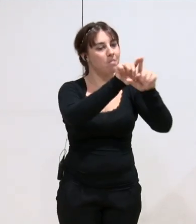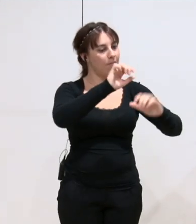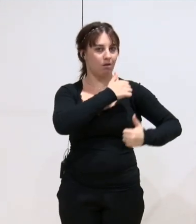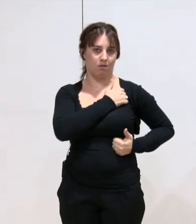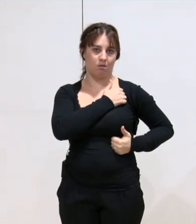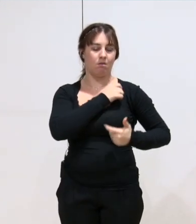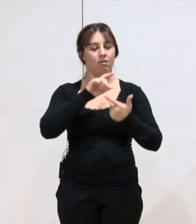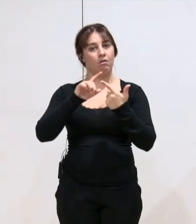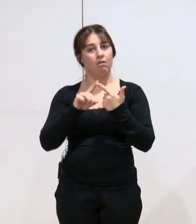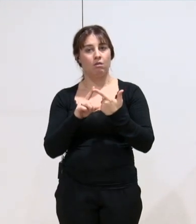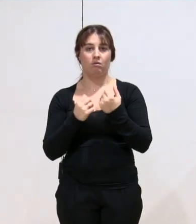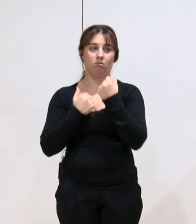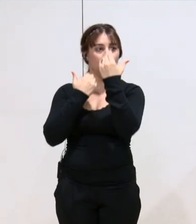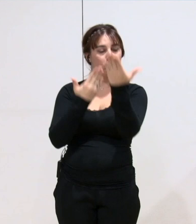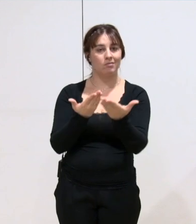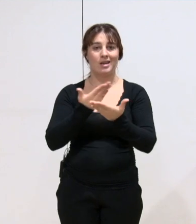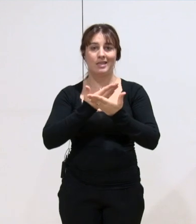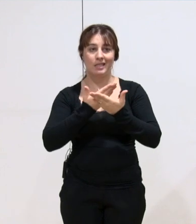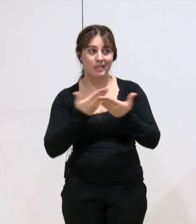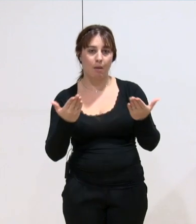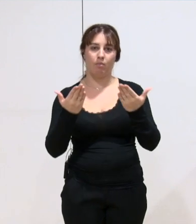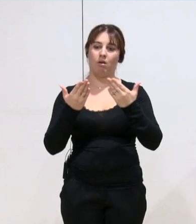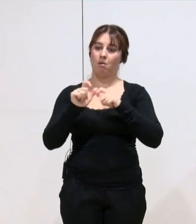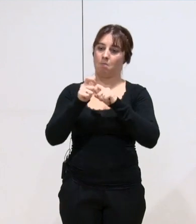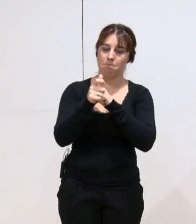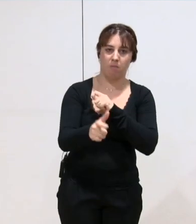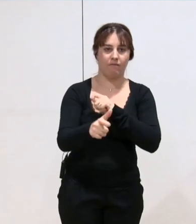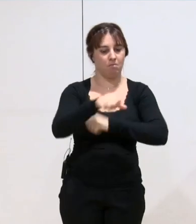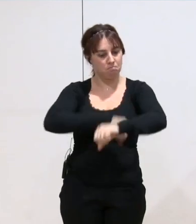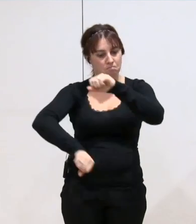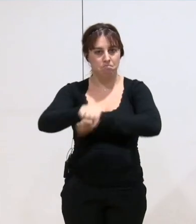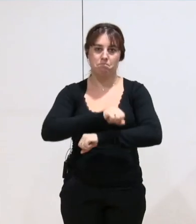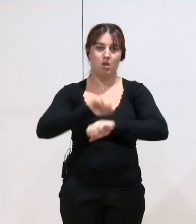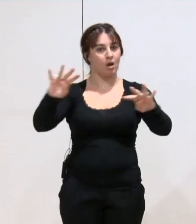des mesures simples, effectives et lisibles. Et enfin,